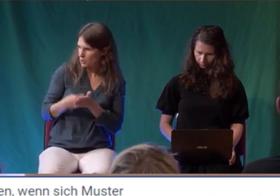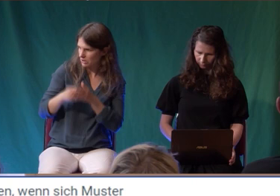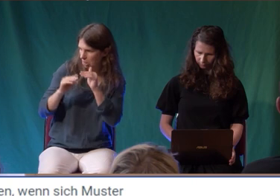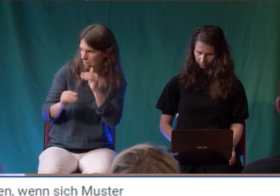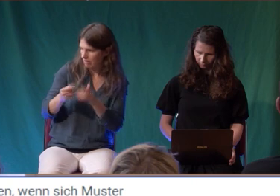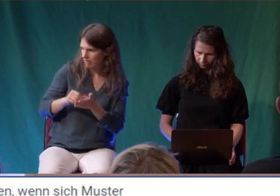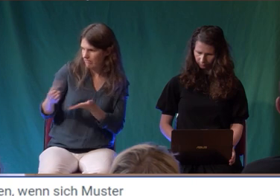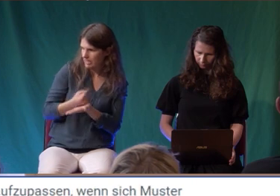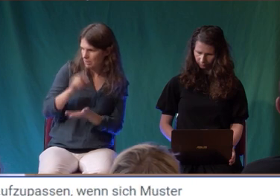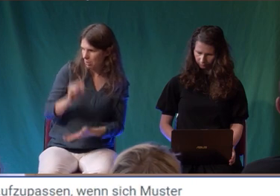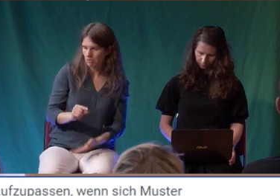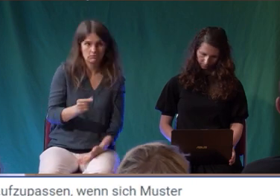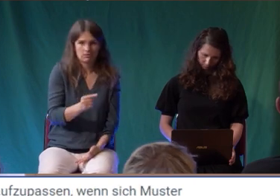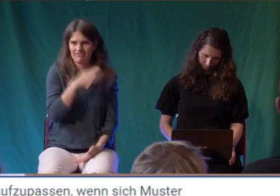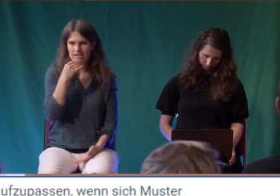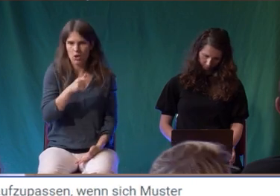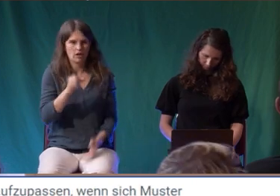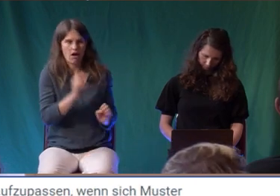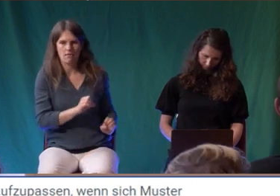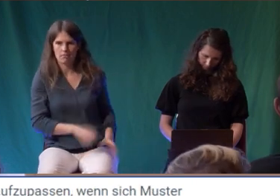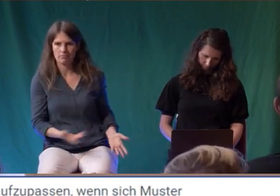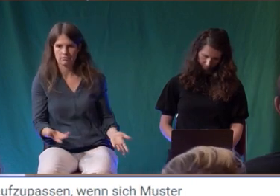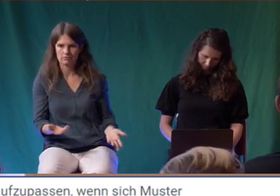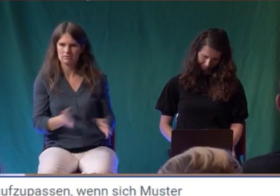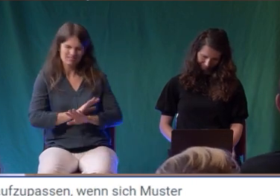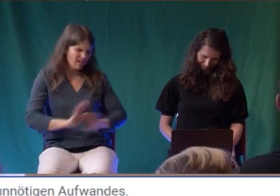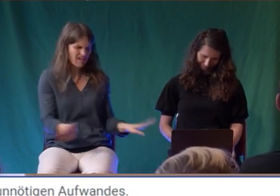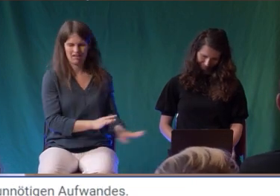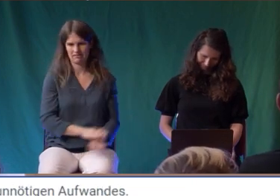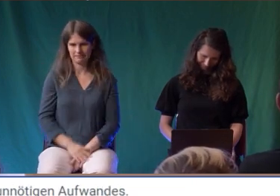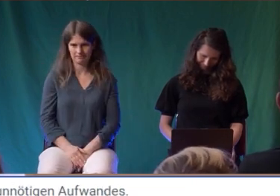das war mein Beitrag